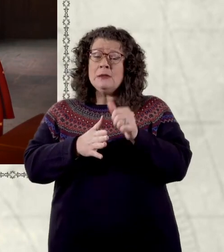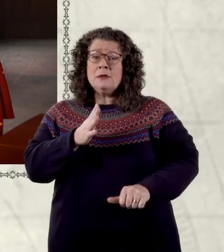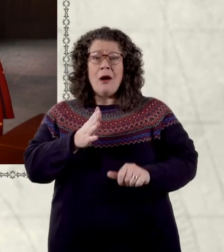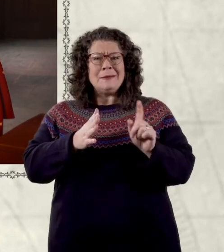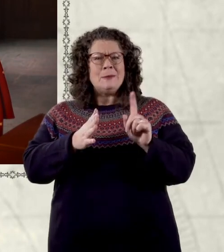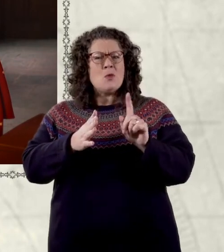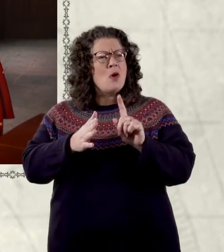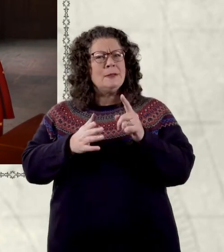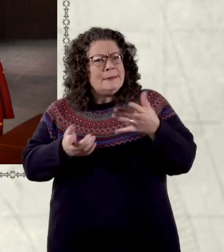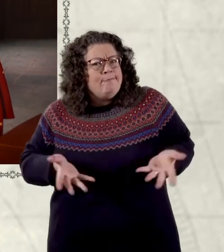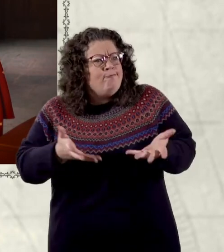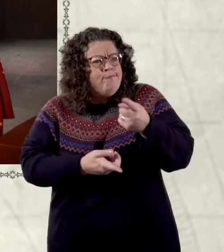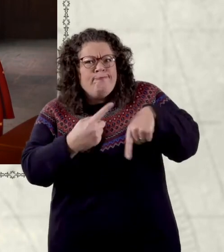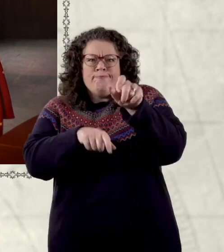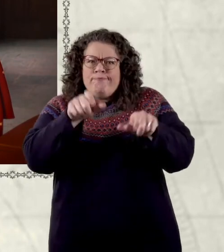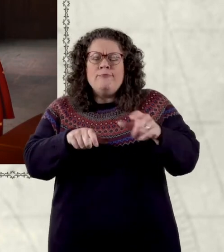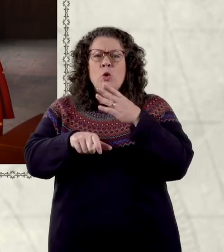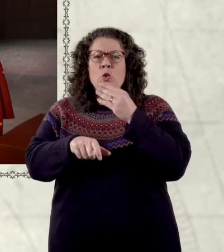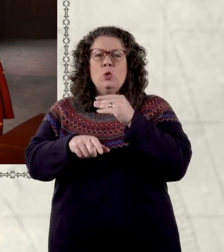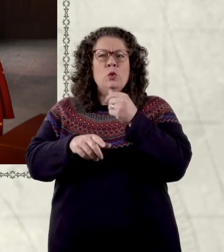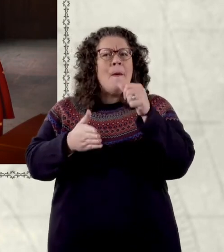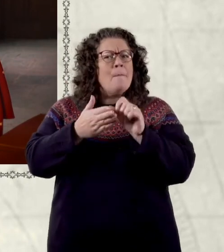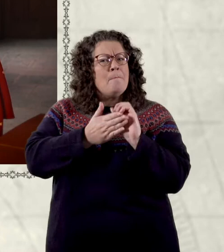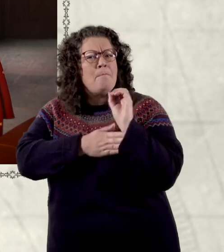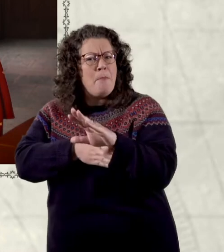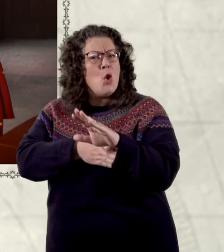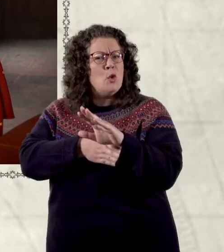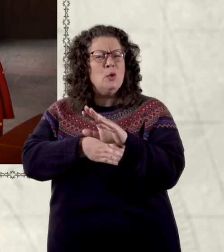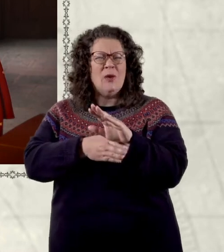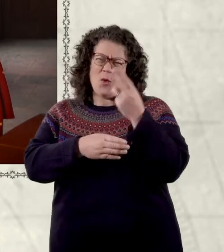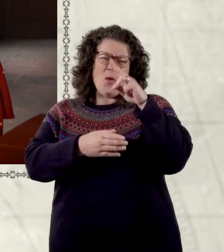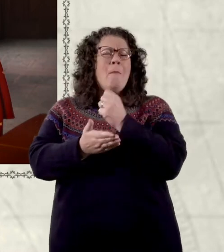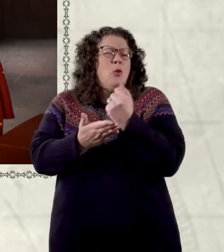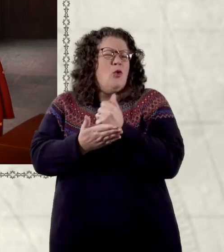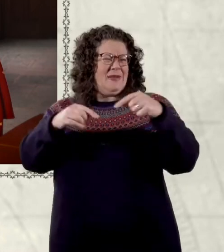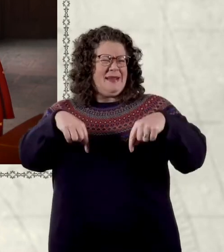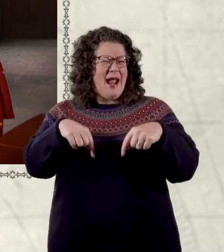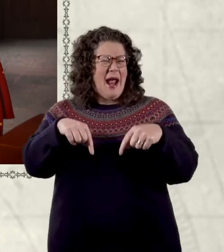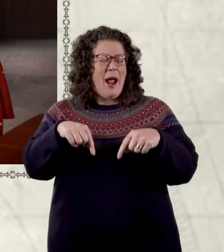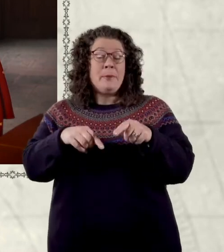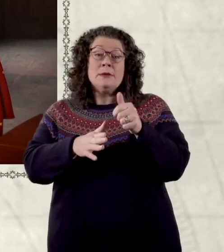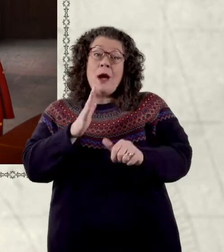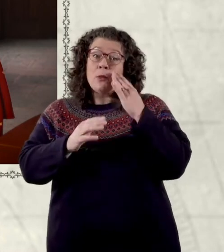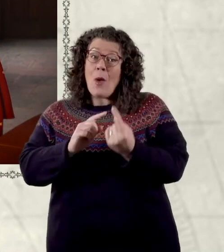chwaith. Dechreuodd fel ymgyrch i gael pobl i ddefnyddio'r gwasanaeth post. Dechreuodd yn